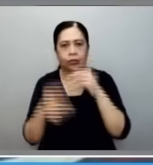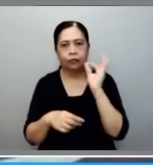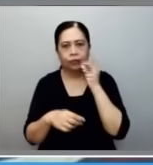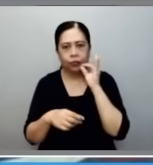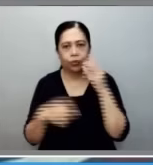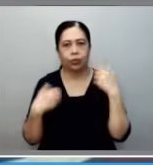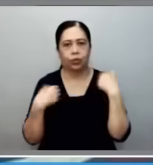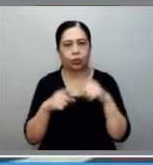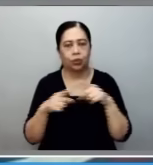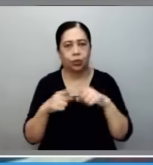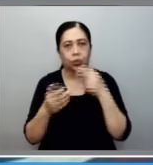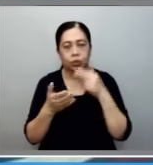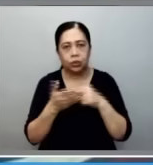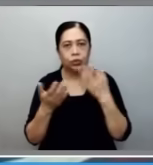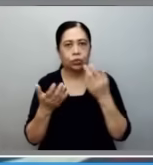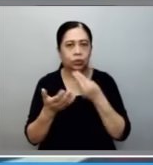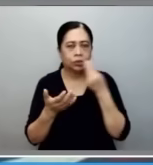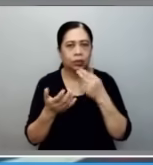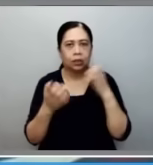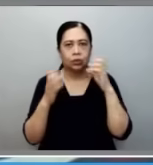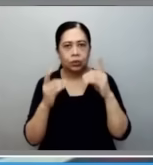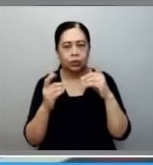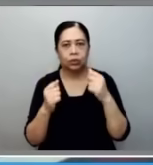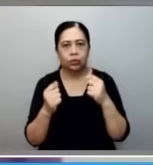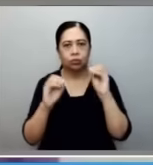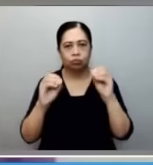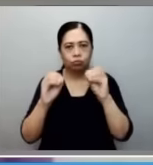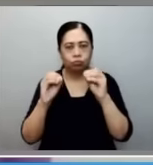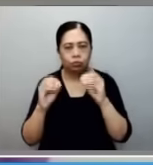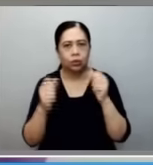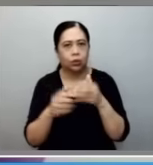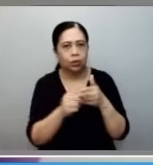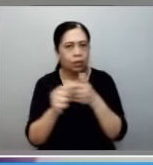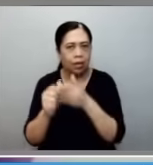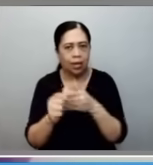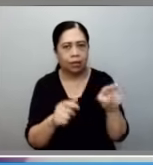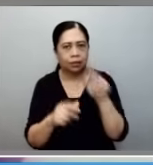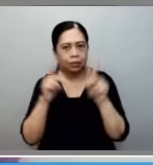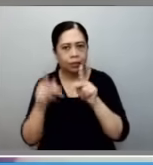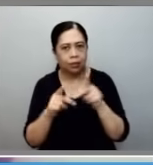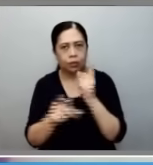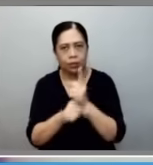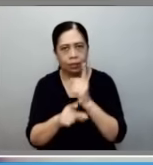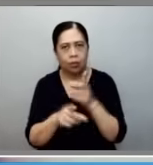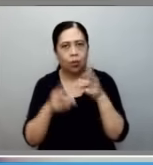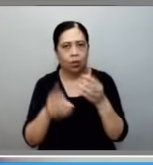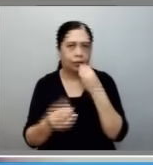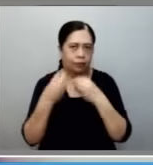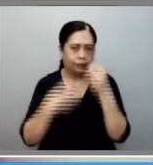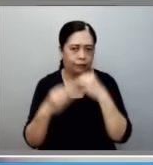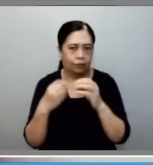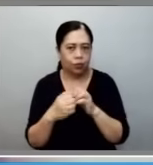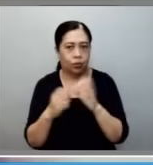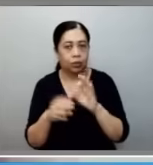ng nutrition education session para mabigyan ng gusto o magkabayan ng gusto ang mga beneficiary sa wastong pagkain. Sa oras na ganap